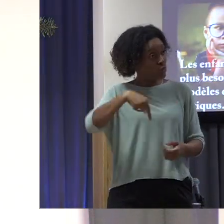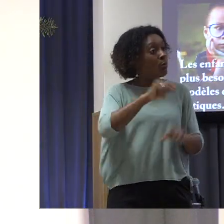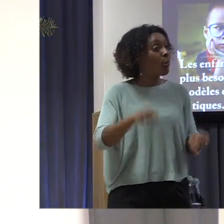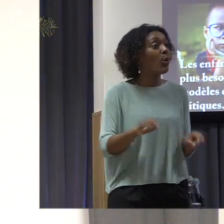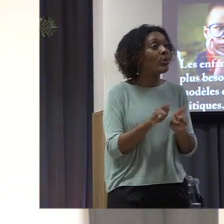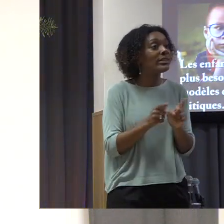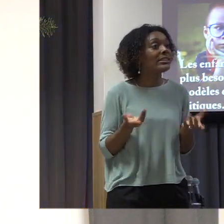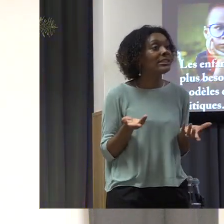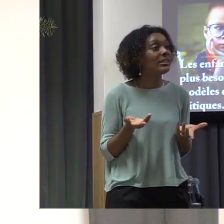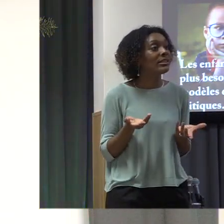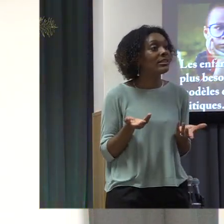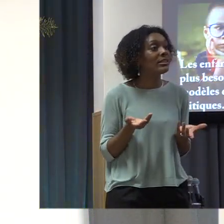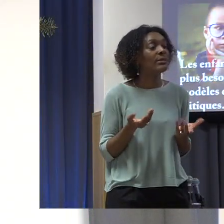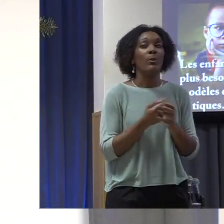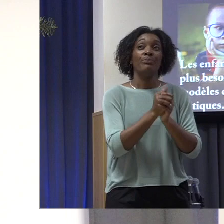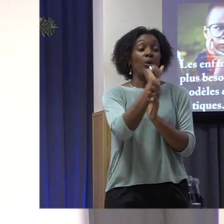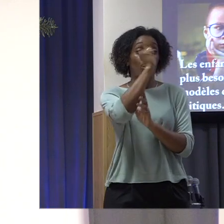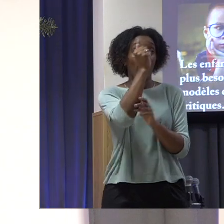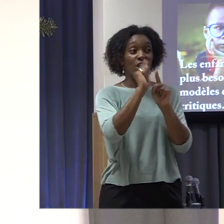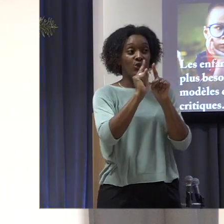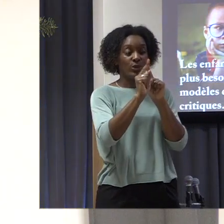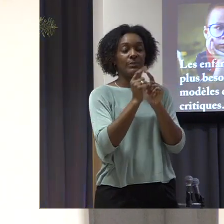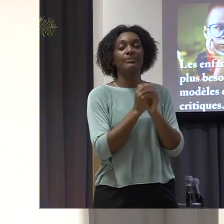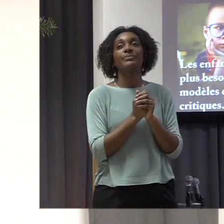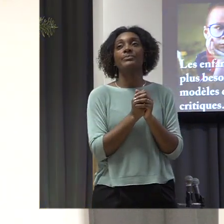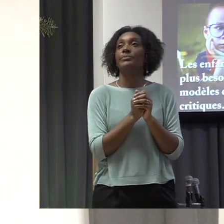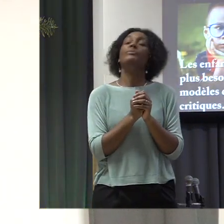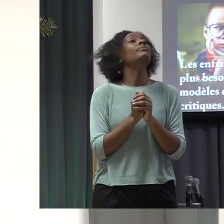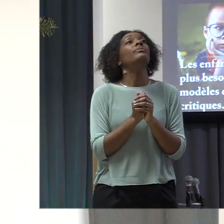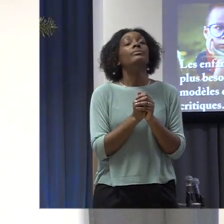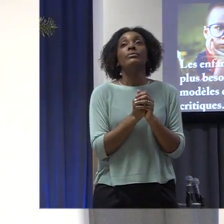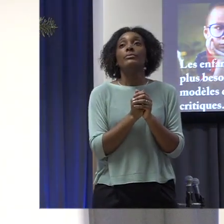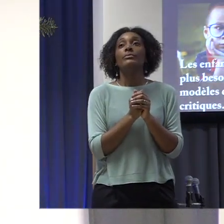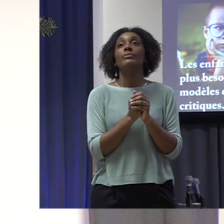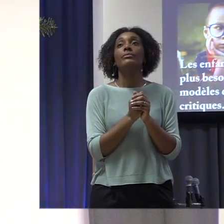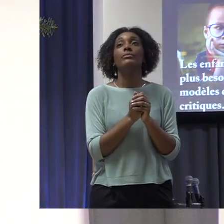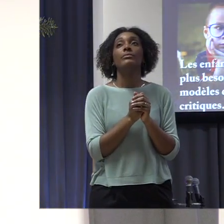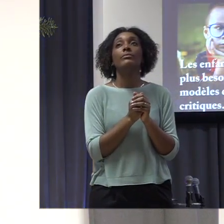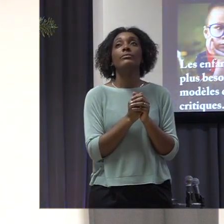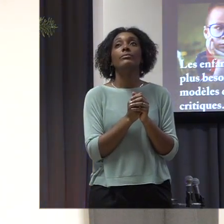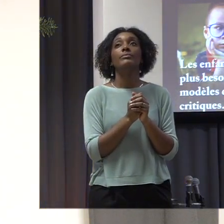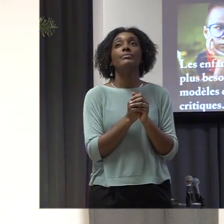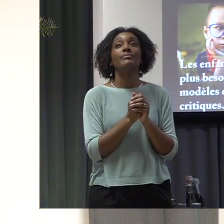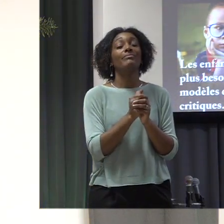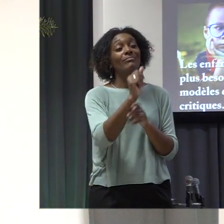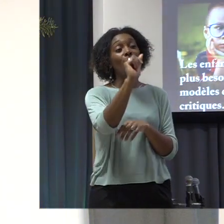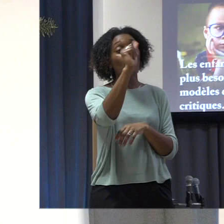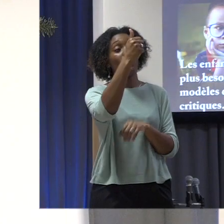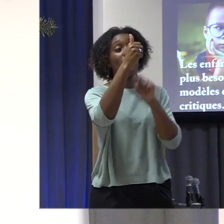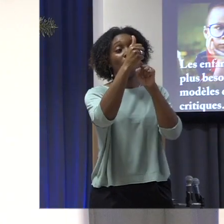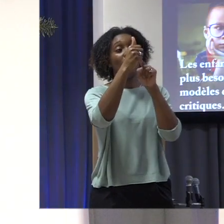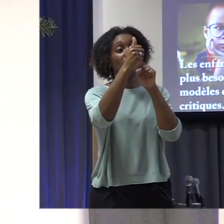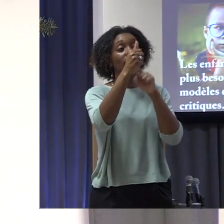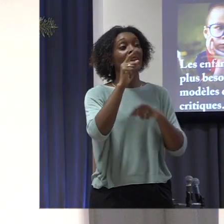que nous voyons dans les paroles de Paul, mais c'est que déjà, premièrement, cela nécessite